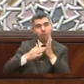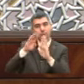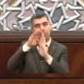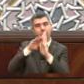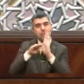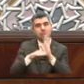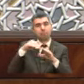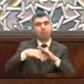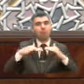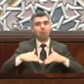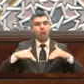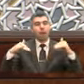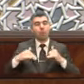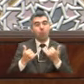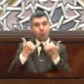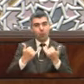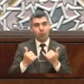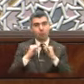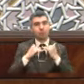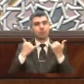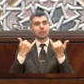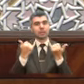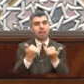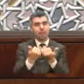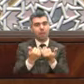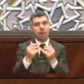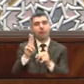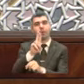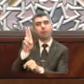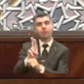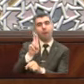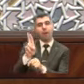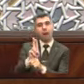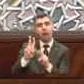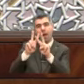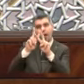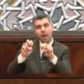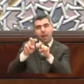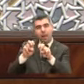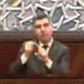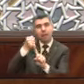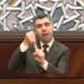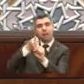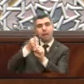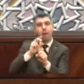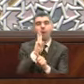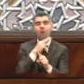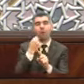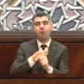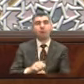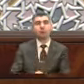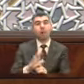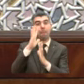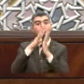لمجلسنا الموقر نخصص هذه الجلسة للأسئلة الشفاهية لمراقبة العمل الحكومي ويتضمن جدول